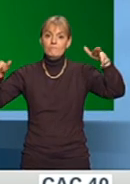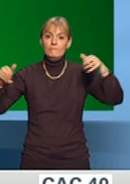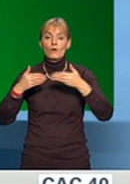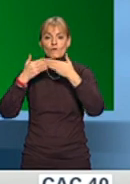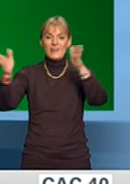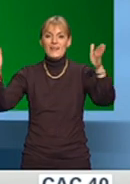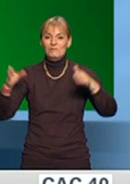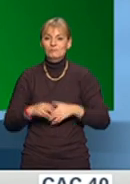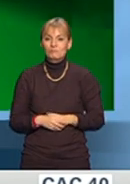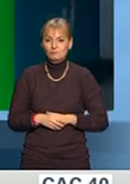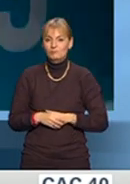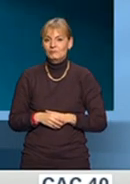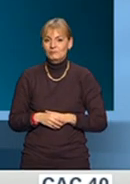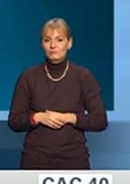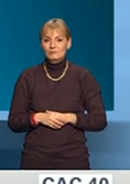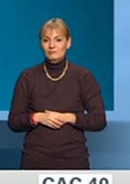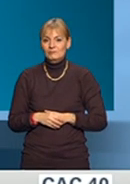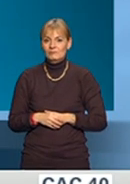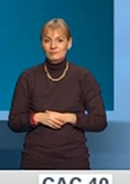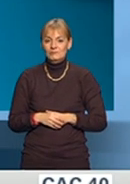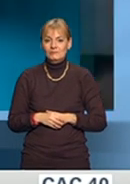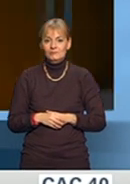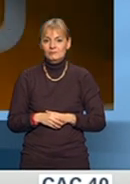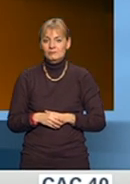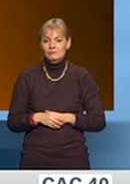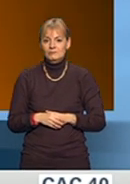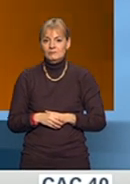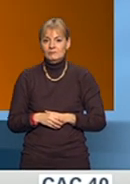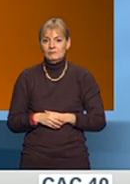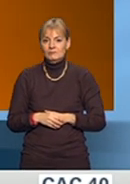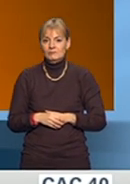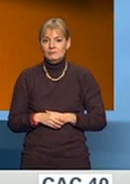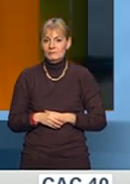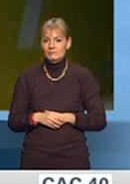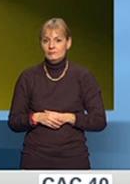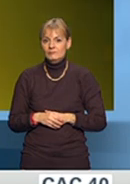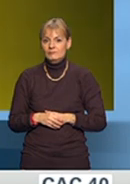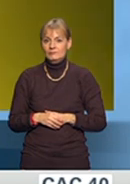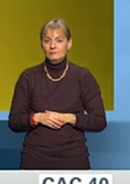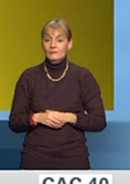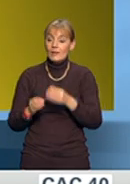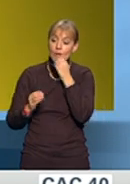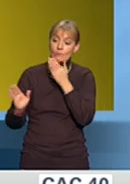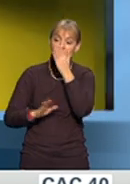Voilà. C'est parti. Franck Harbour, c'est parti. Et longue vie donc à RMC Découverte.